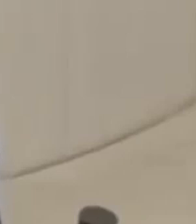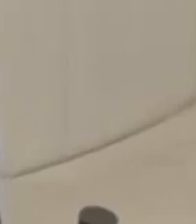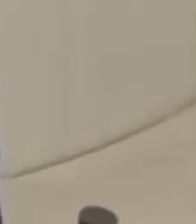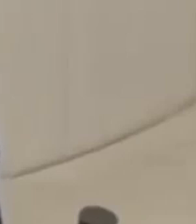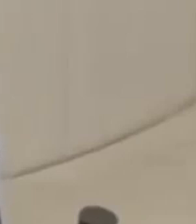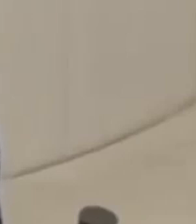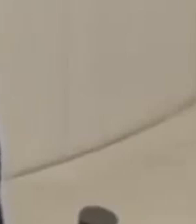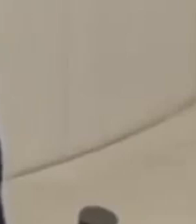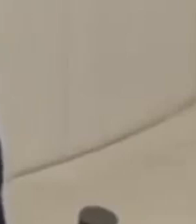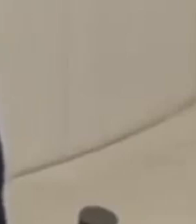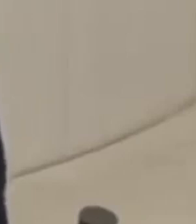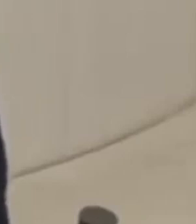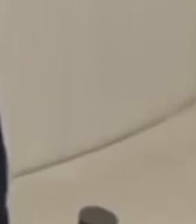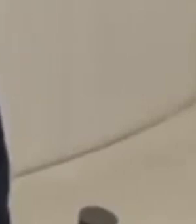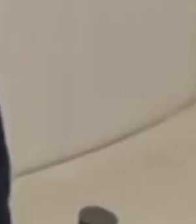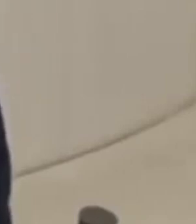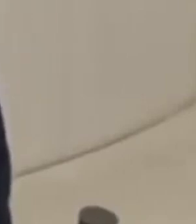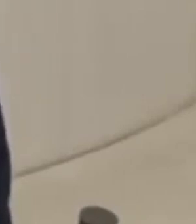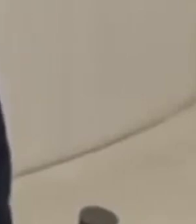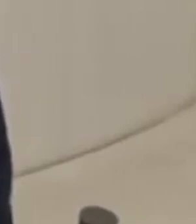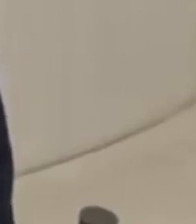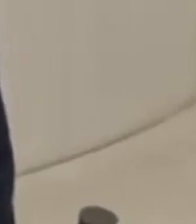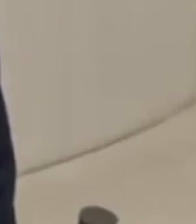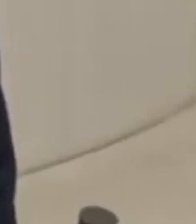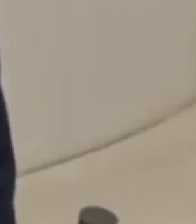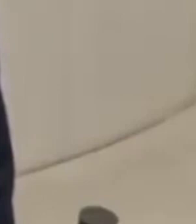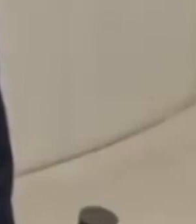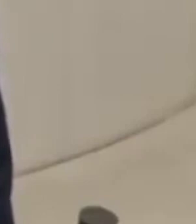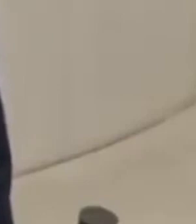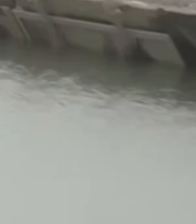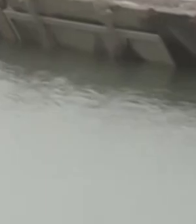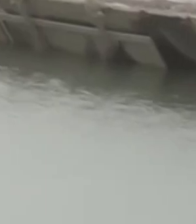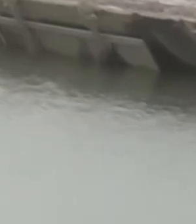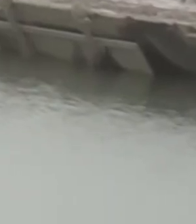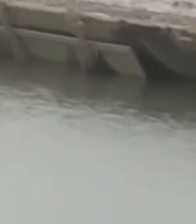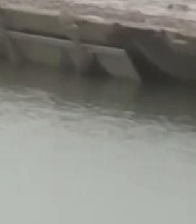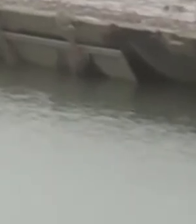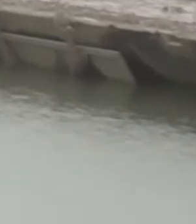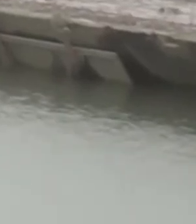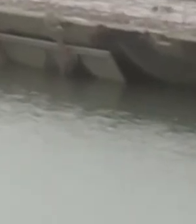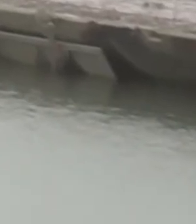Մենք շարունակում ենք օգնել եղբայրական Ադրբեջանին, մեր չափանիշների համաձայն զարգացնել բանակը։